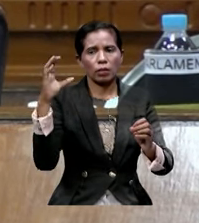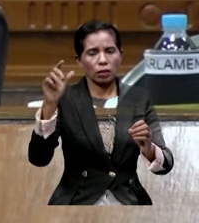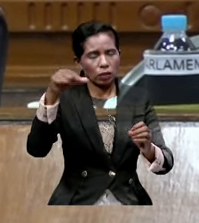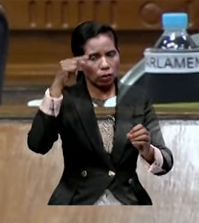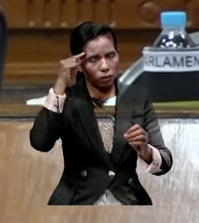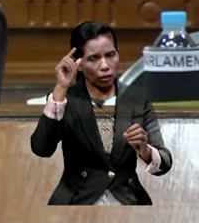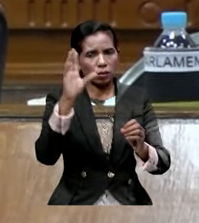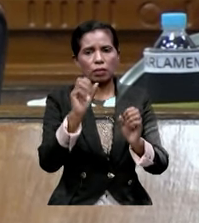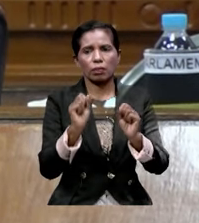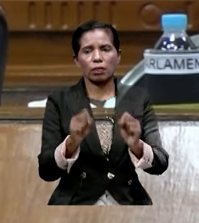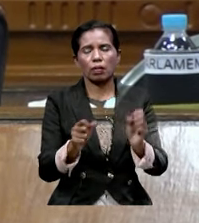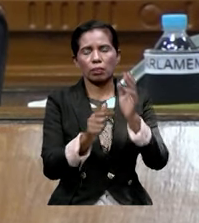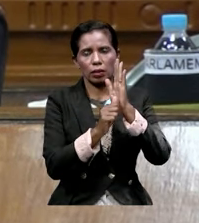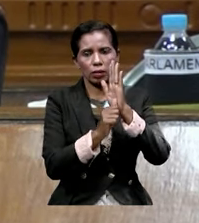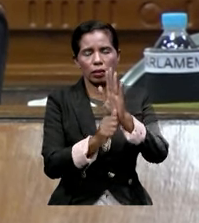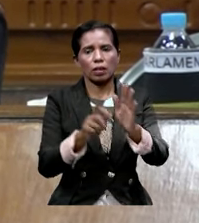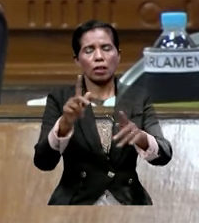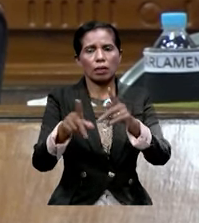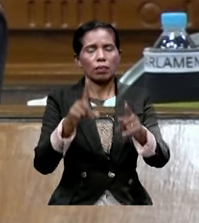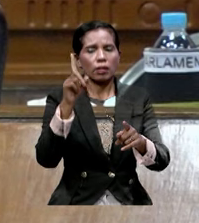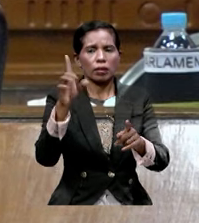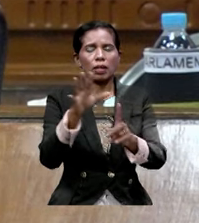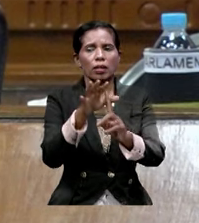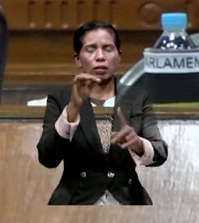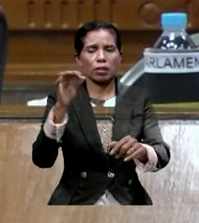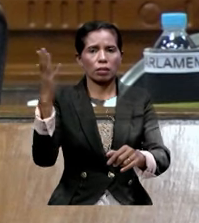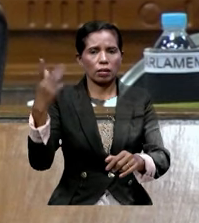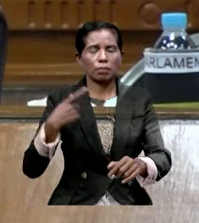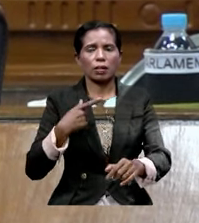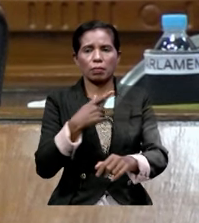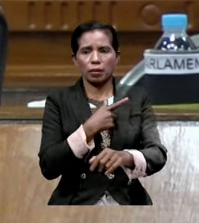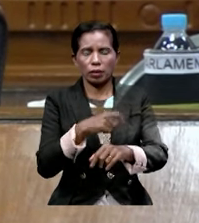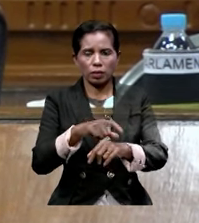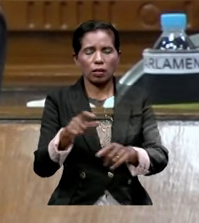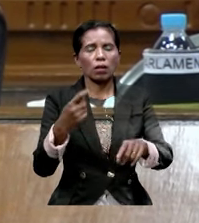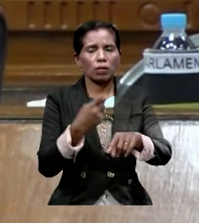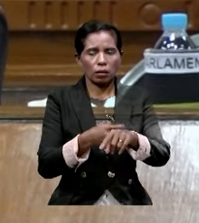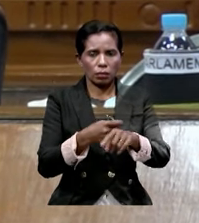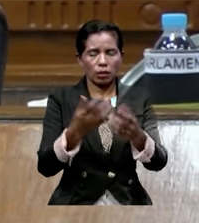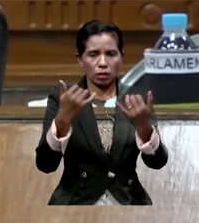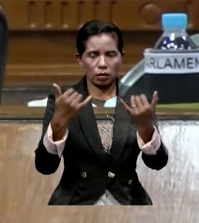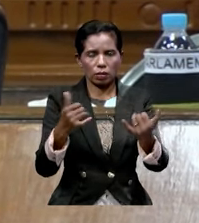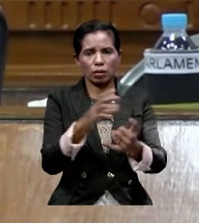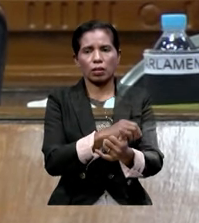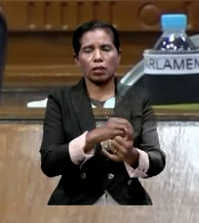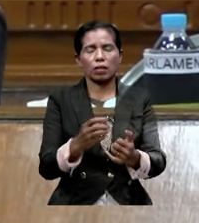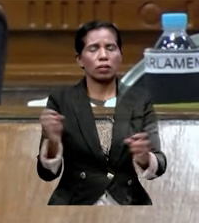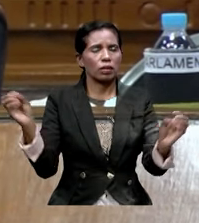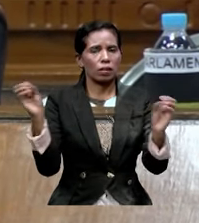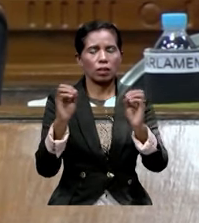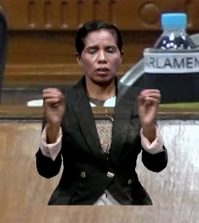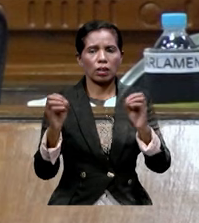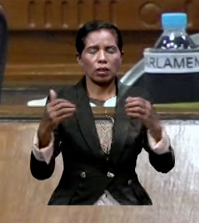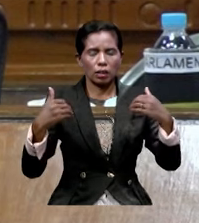in atto a presenta candidato e elisao in parlamento ho citazao nel secondo corrispondenza ne ma se la